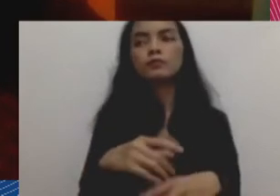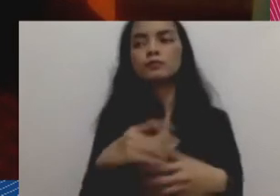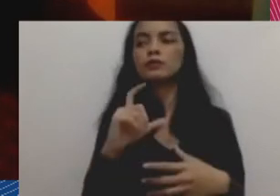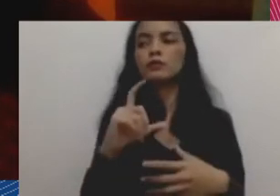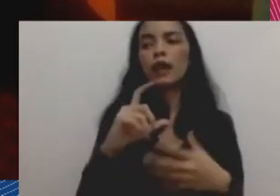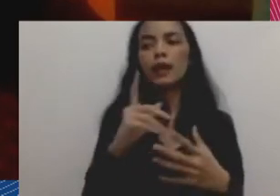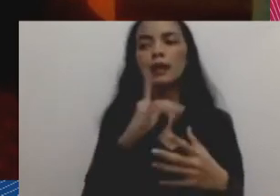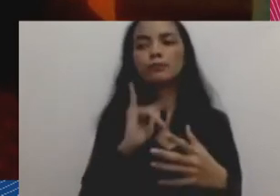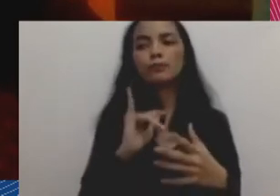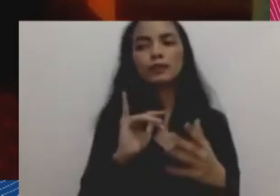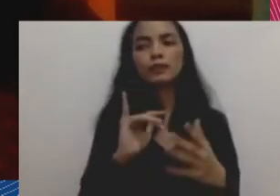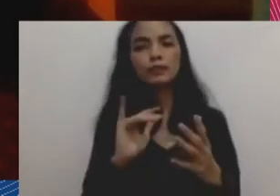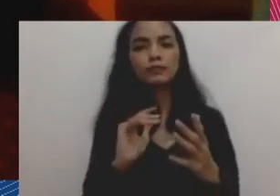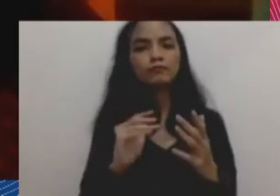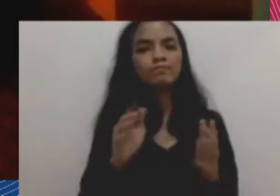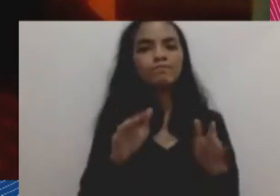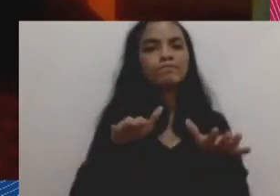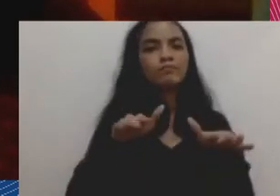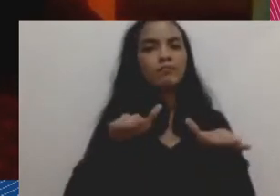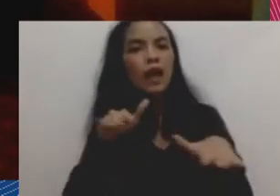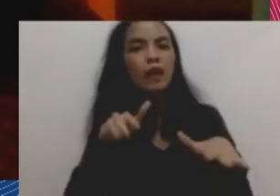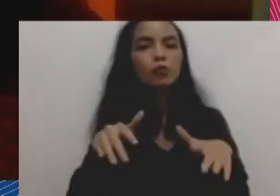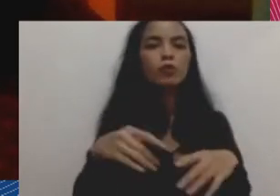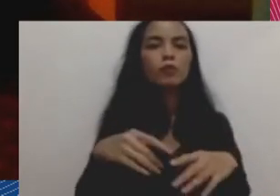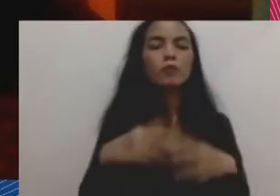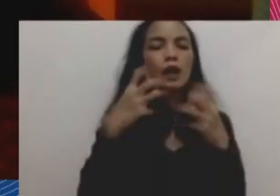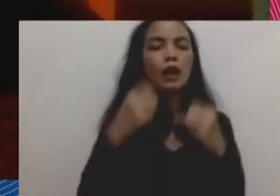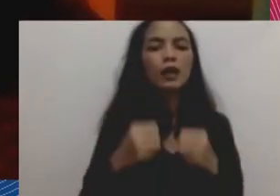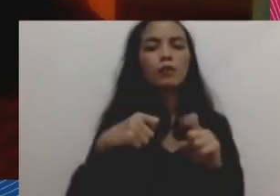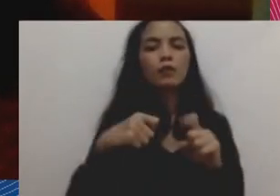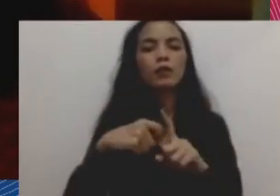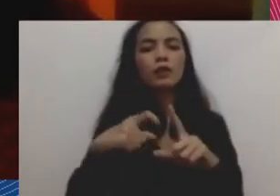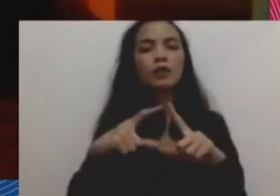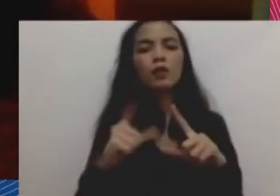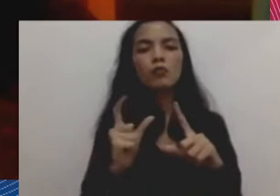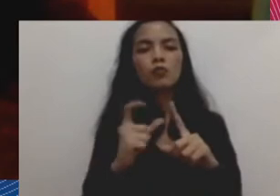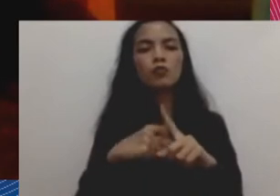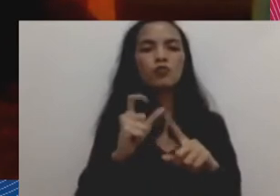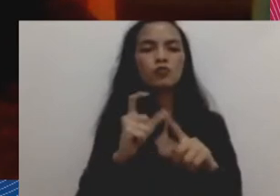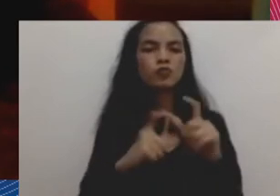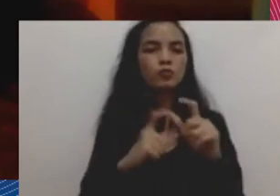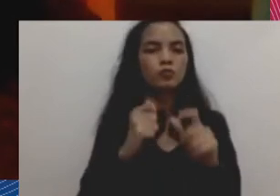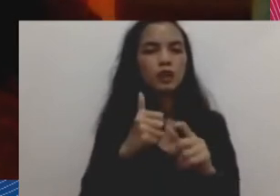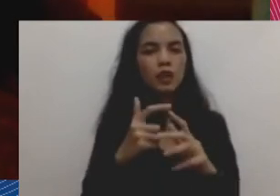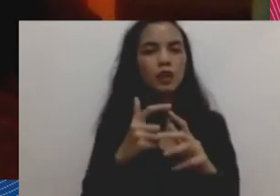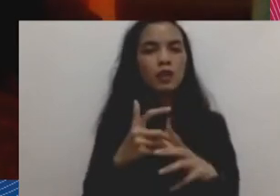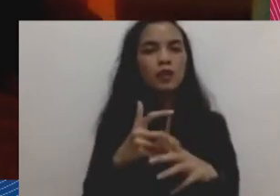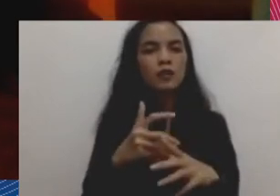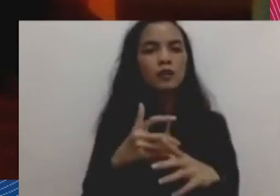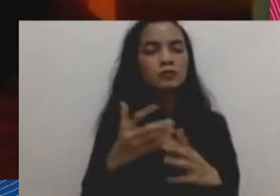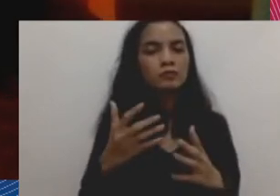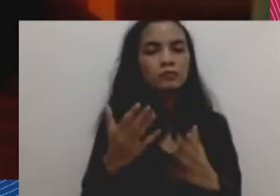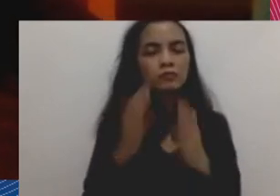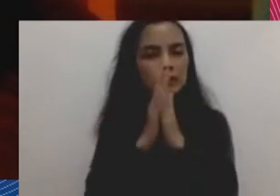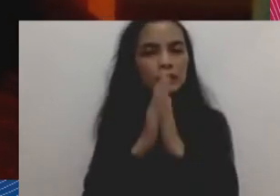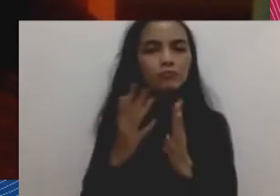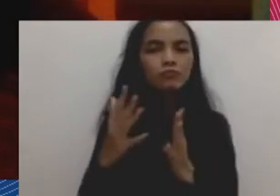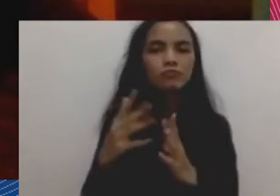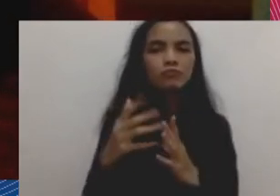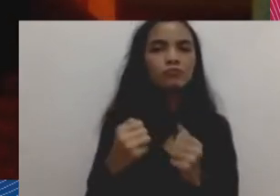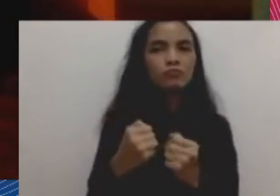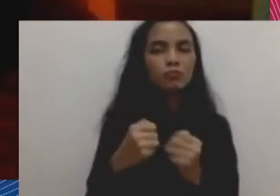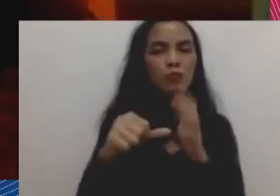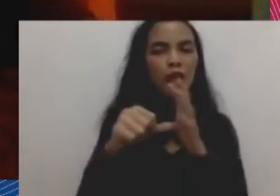mengorganize. Makanya saya berharap kaukus ini bisa sangat membantu ya bagi perjuangan isu-isu perempuan di dalam, dan kita juga pastinya